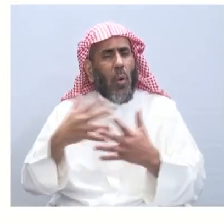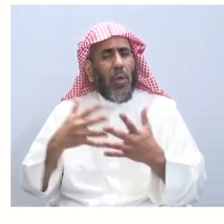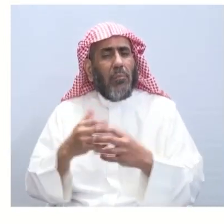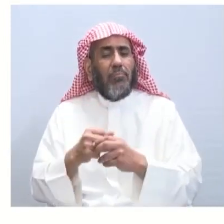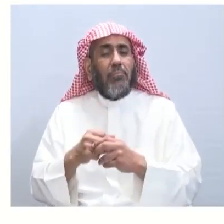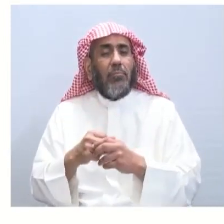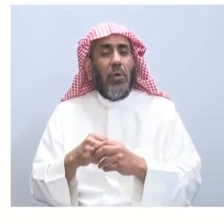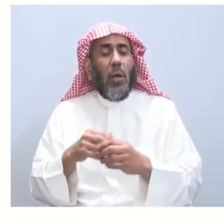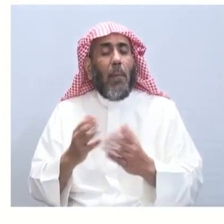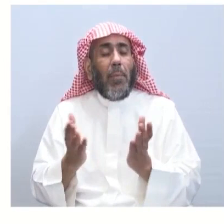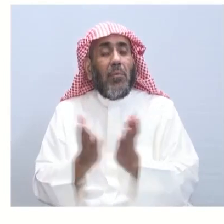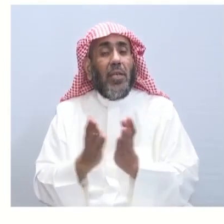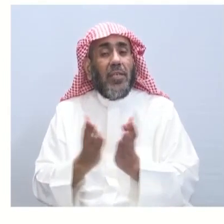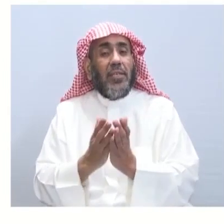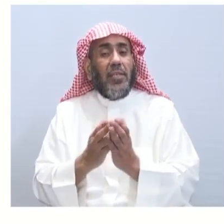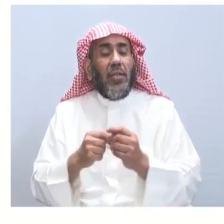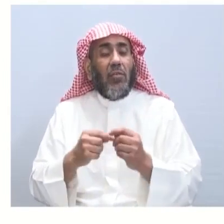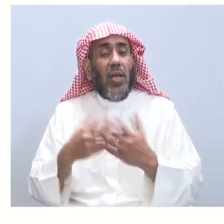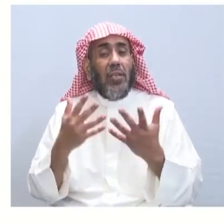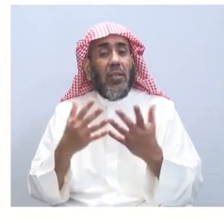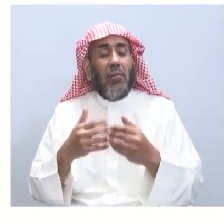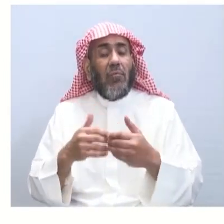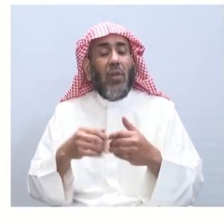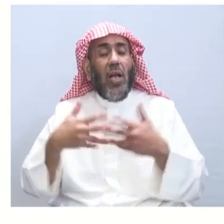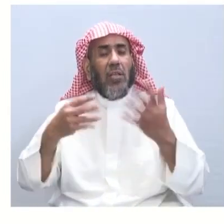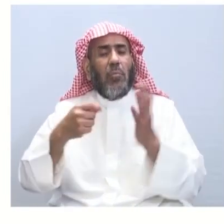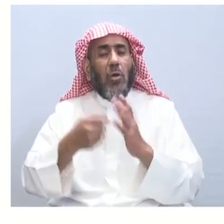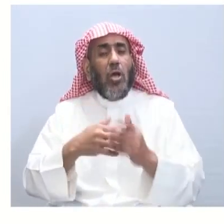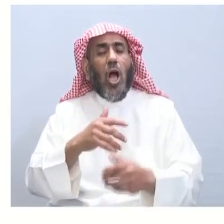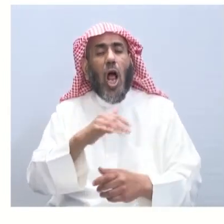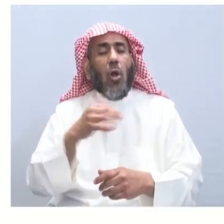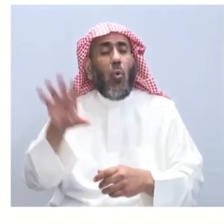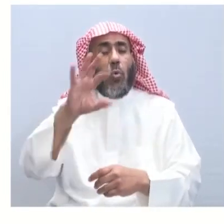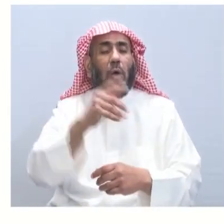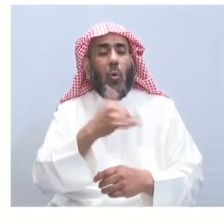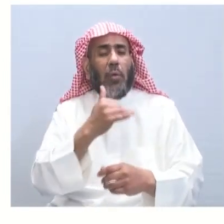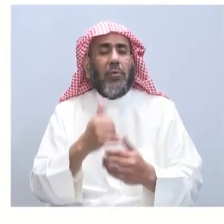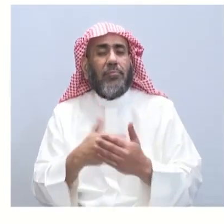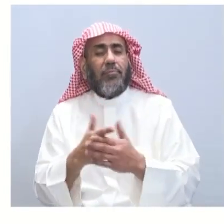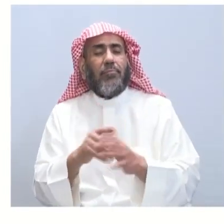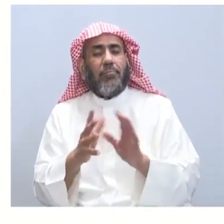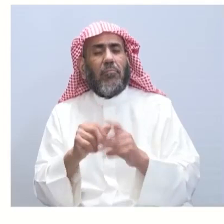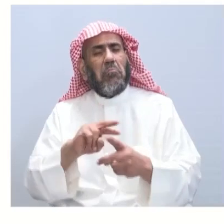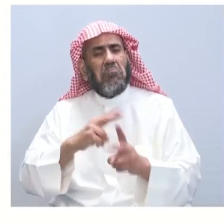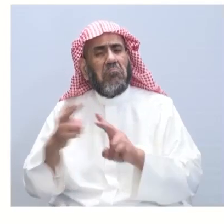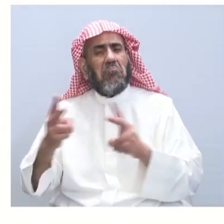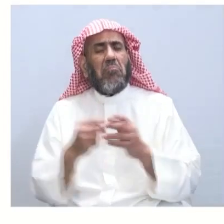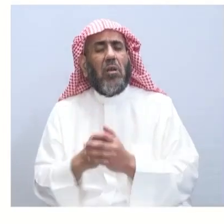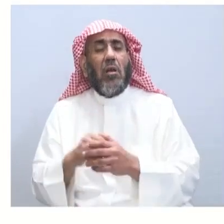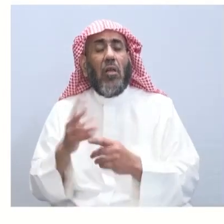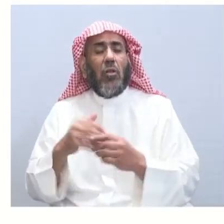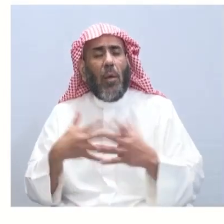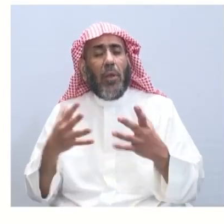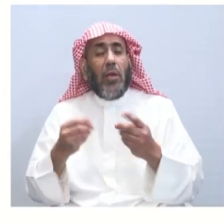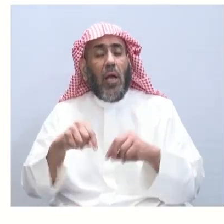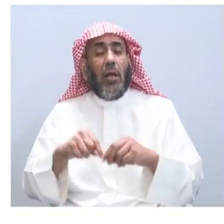جدا بالمدارس التي ظهرت في الادب الاوروبي وفي الادب الغربي في تلك ك الحقبه وك كيف انها ايضا اثرت تاثر